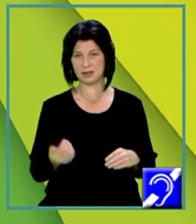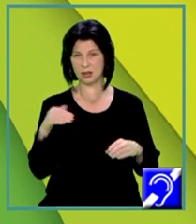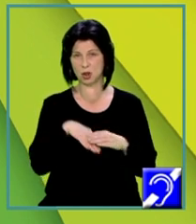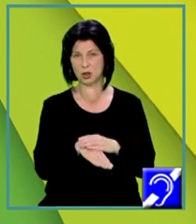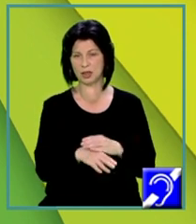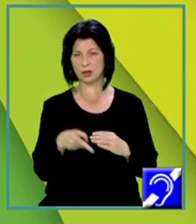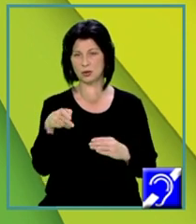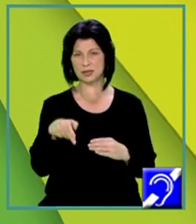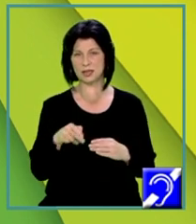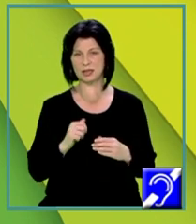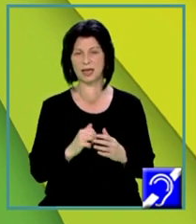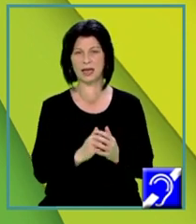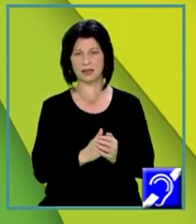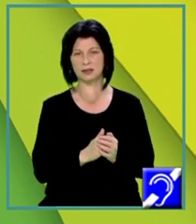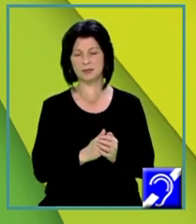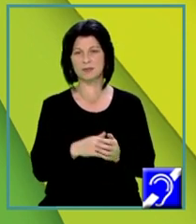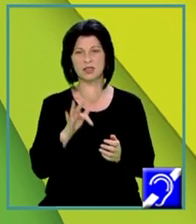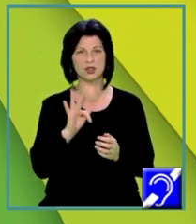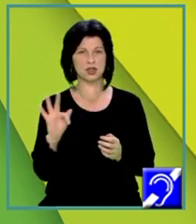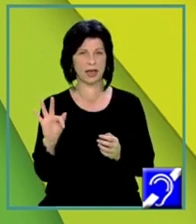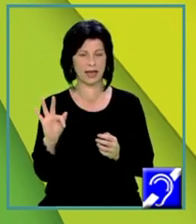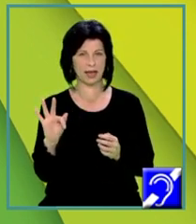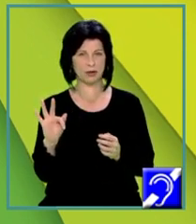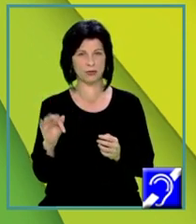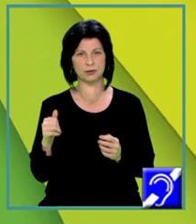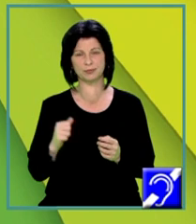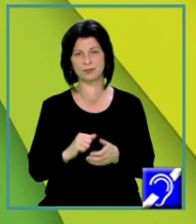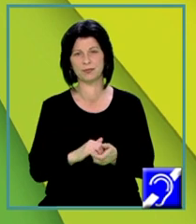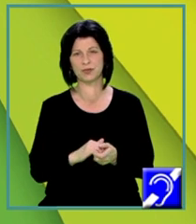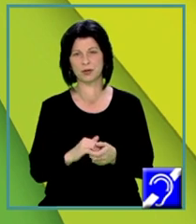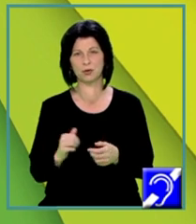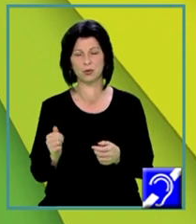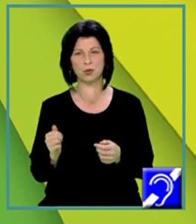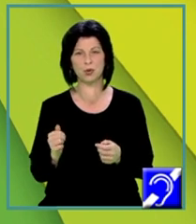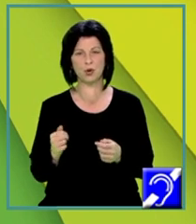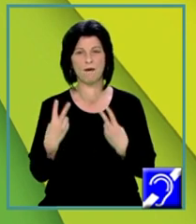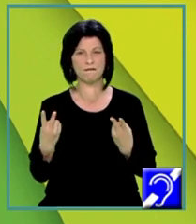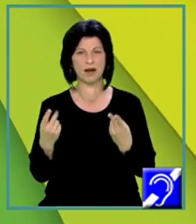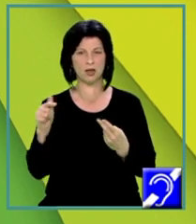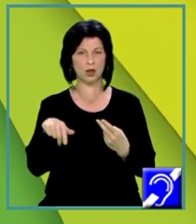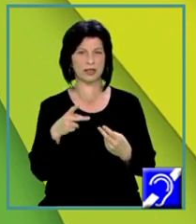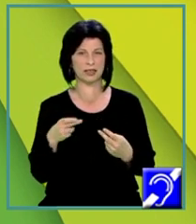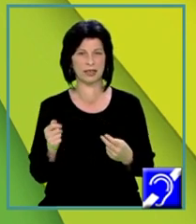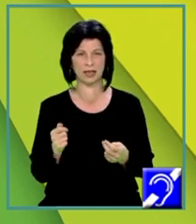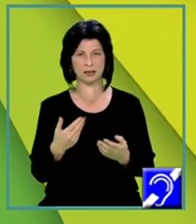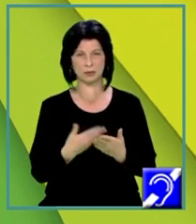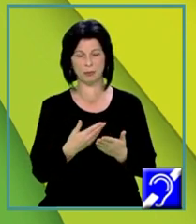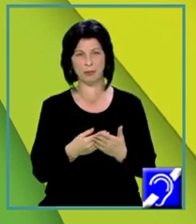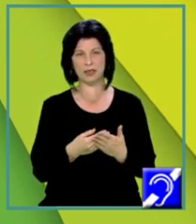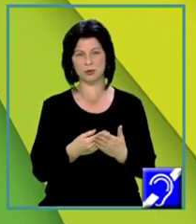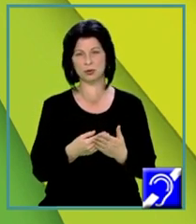cu acest domeniu de definiție de cu valori în aer pentru două funcții dinți